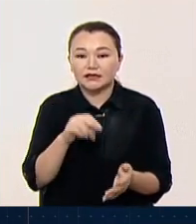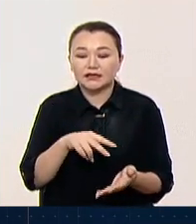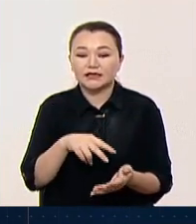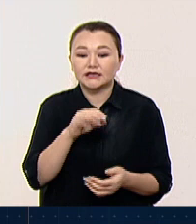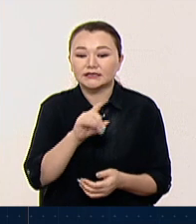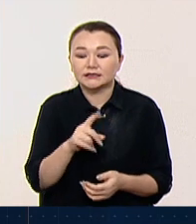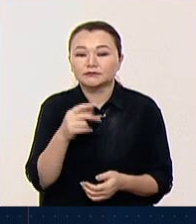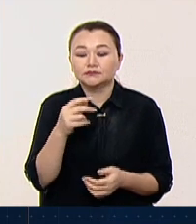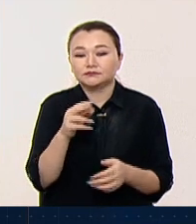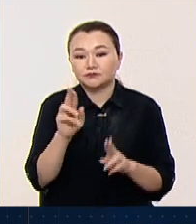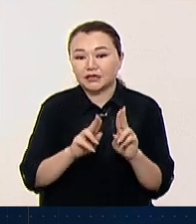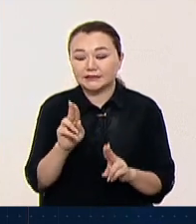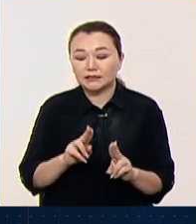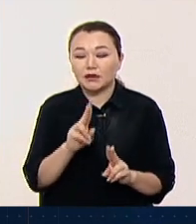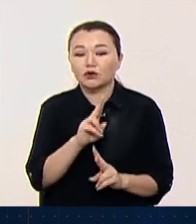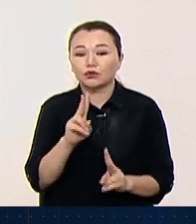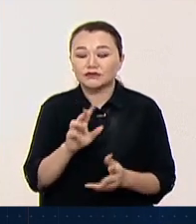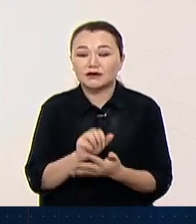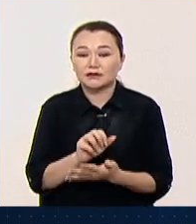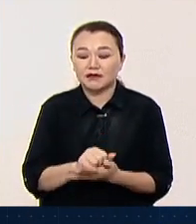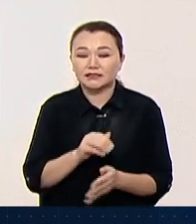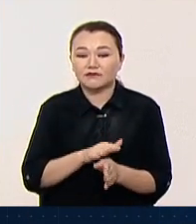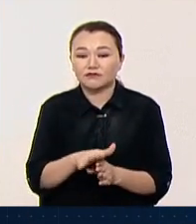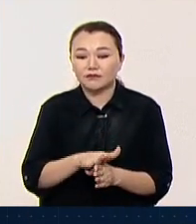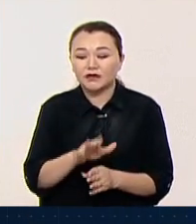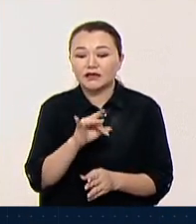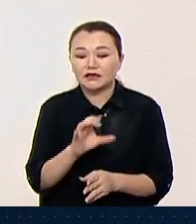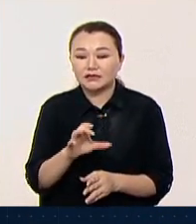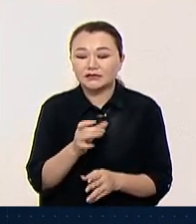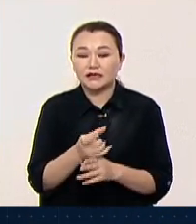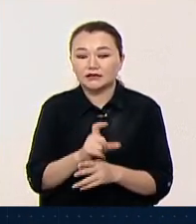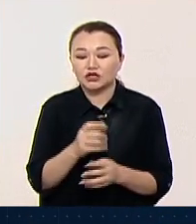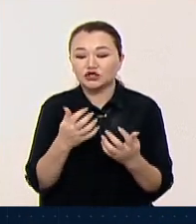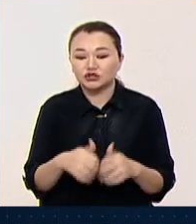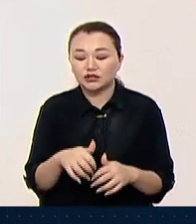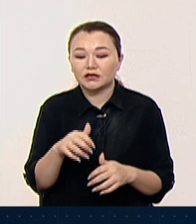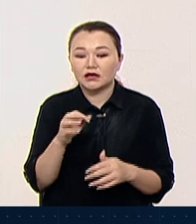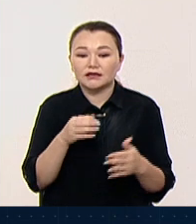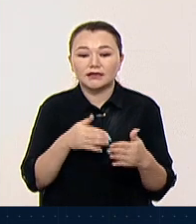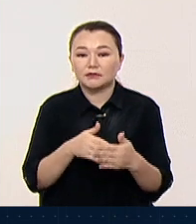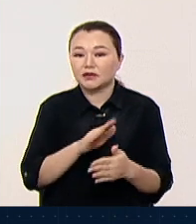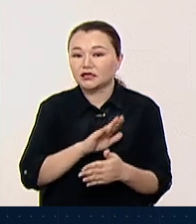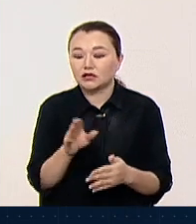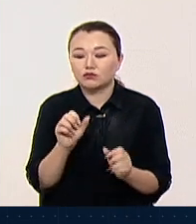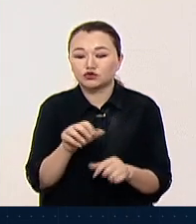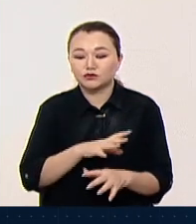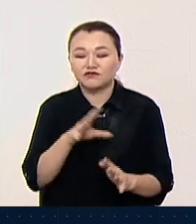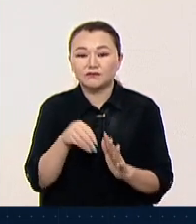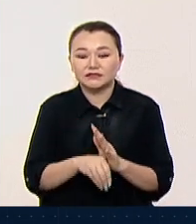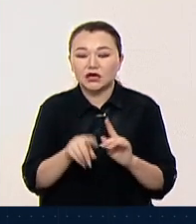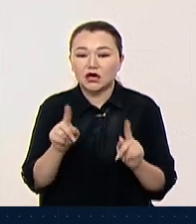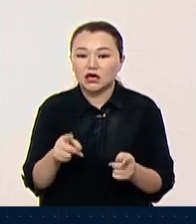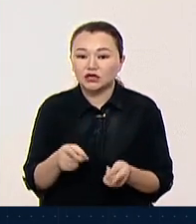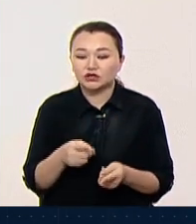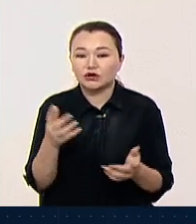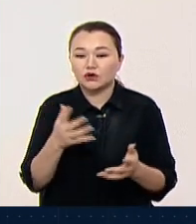принципе, те, кто занимается реализацией риса, они считают, что это не предел. Может быть, какие-то ввести ограничения,